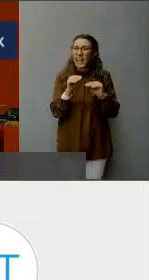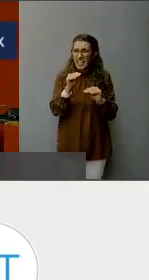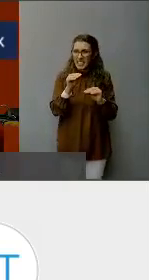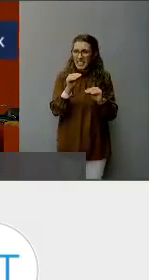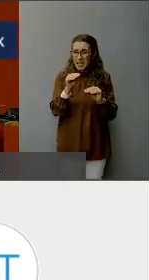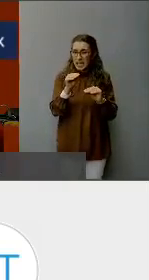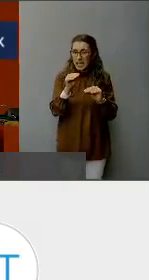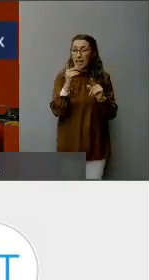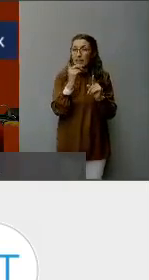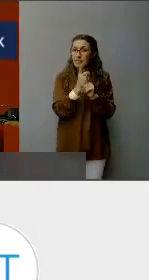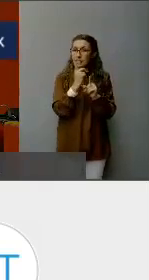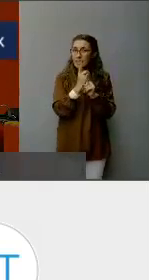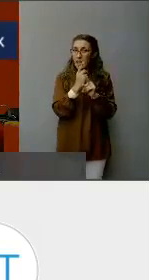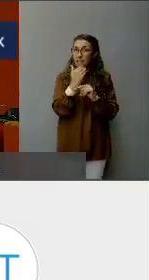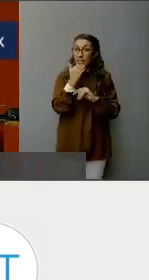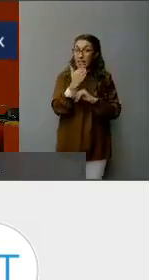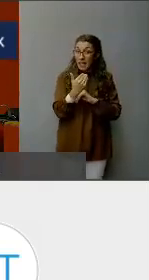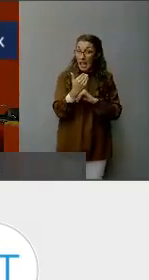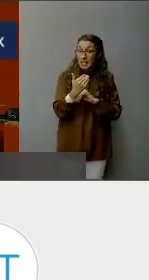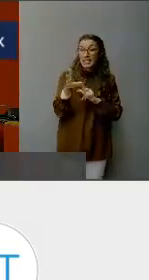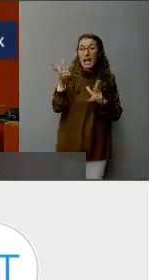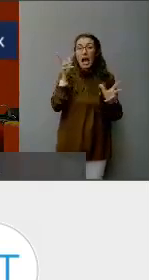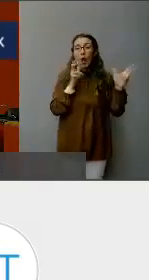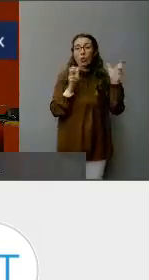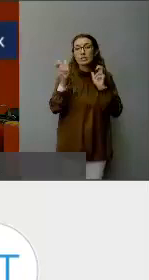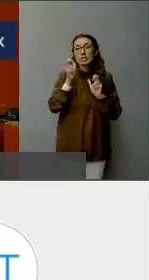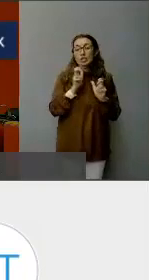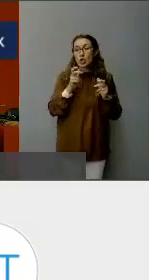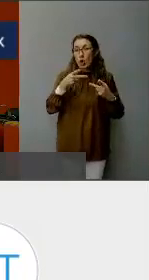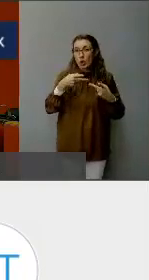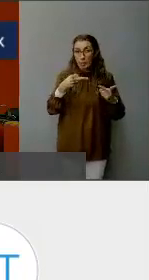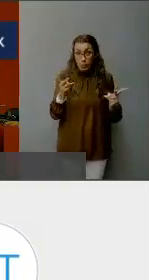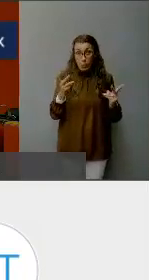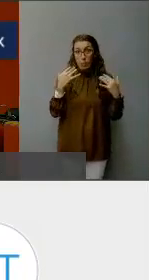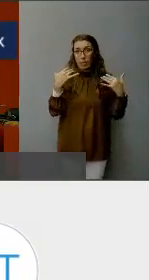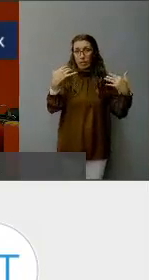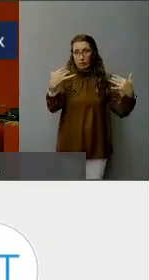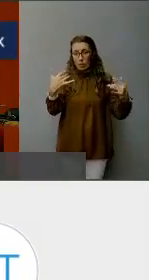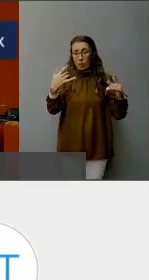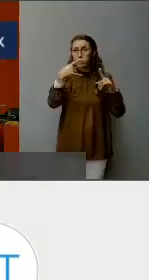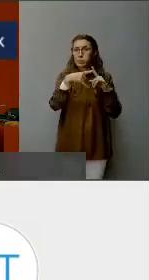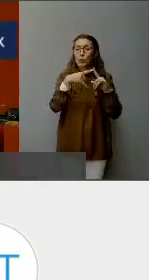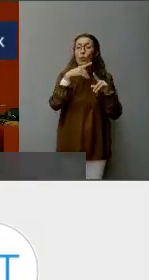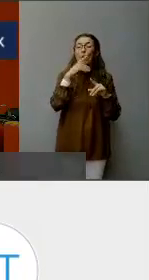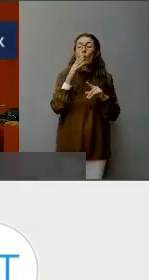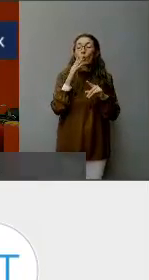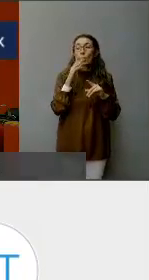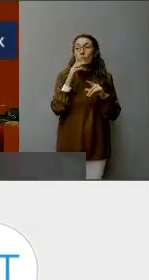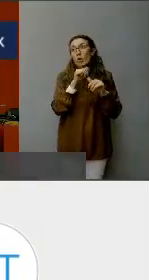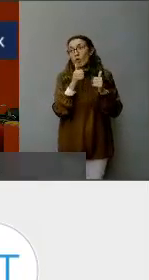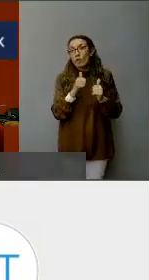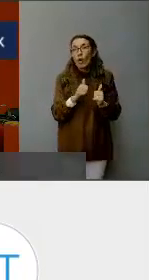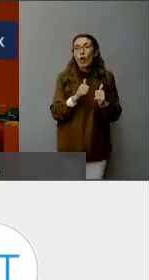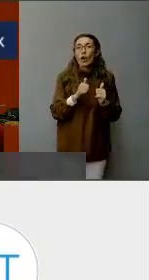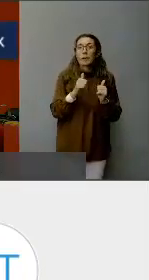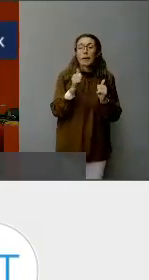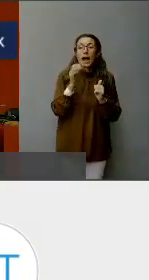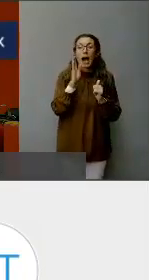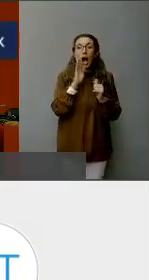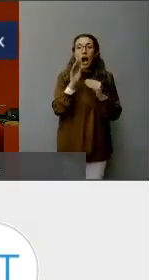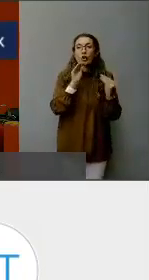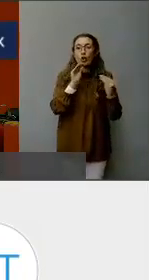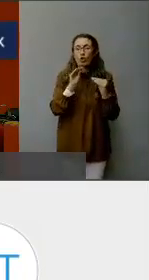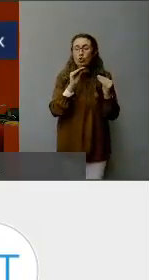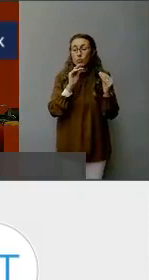tramite audizioni aperte al pubblico può provvedere prevedere consultazioni con gli occhi negli autori di osservazioni con il